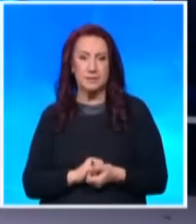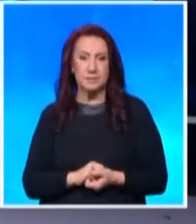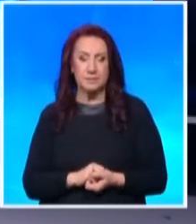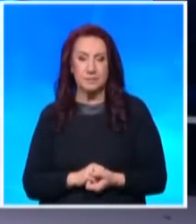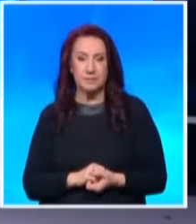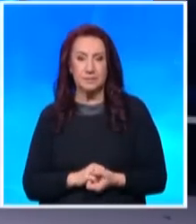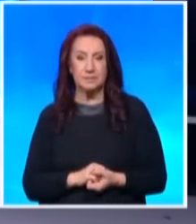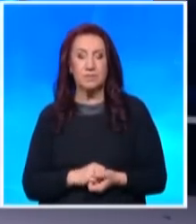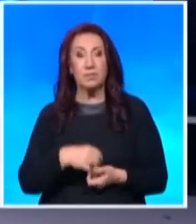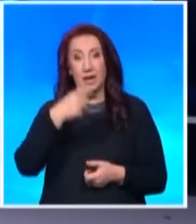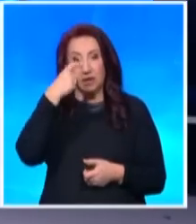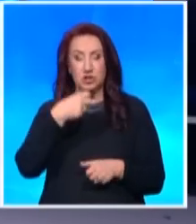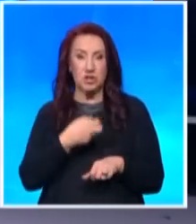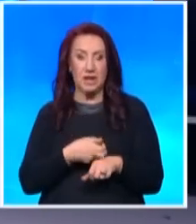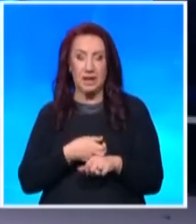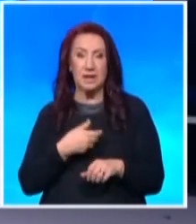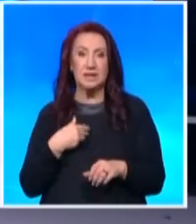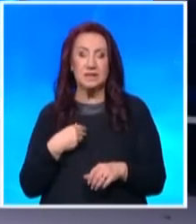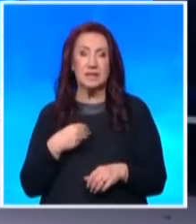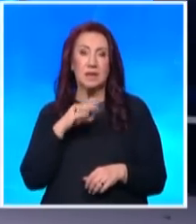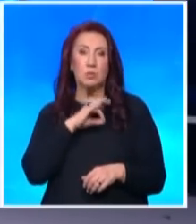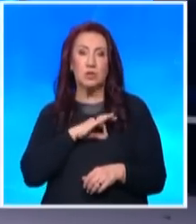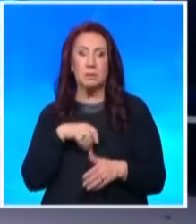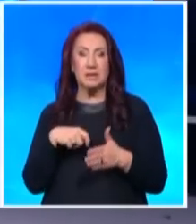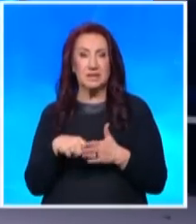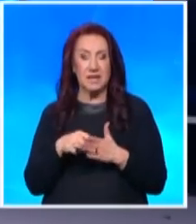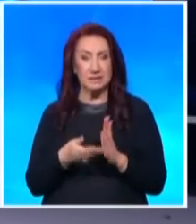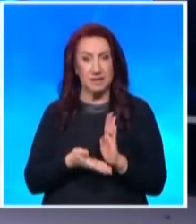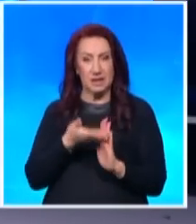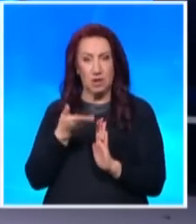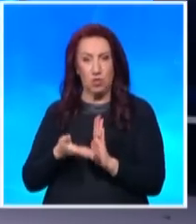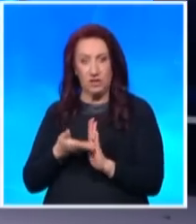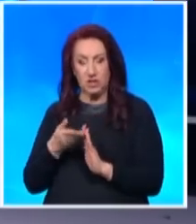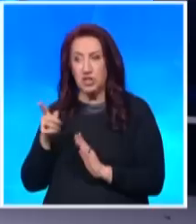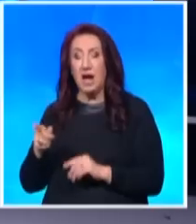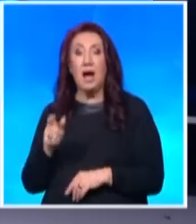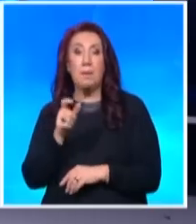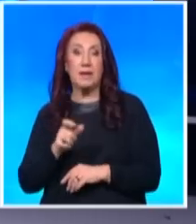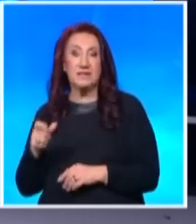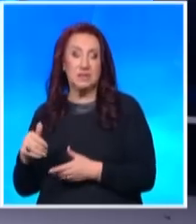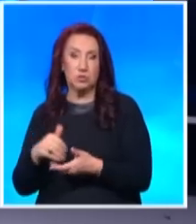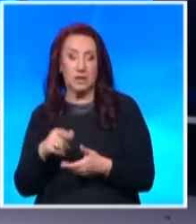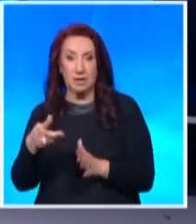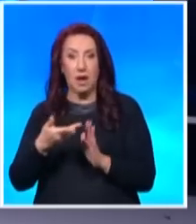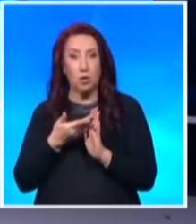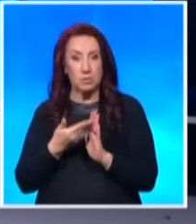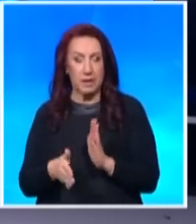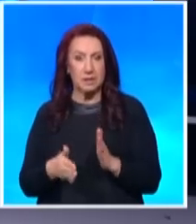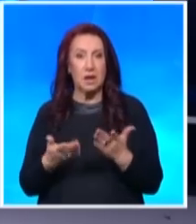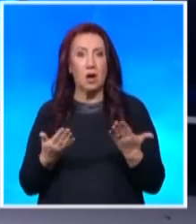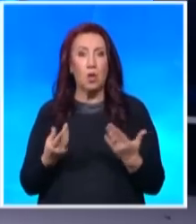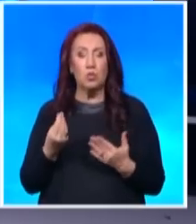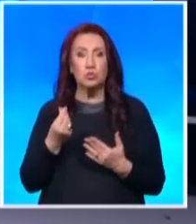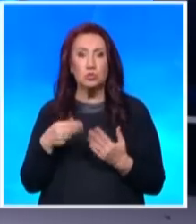лекари искат потребителската такса да се увеличи, а пациентски организации тя да отпадне. Колко ще струва прегледът ни при